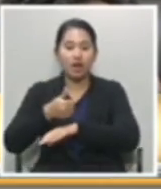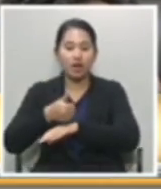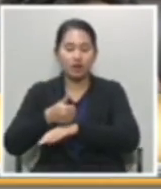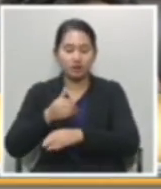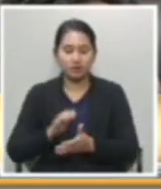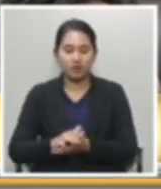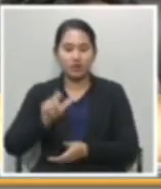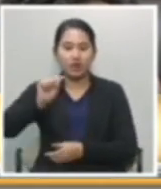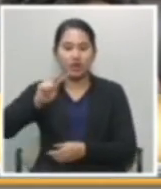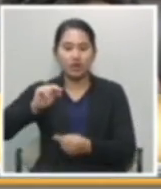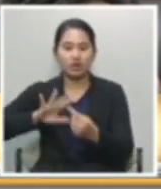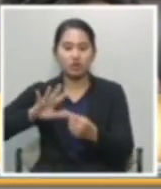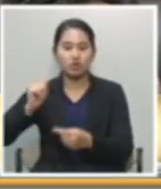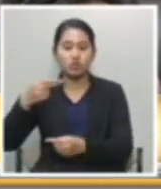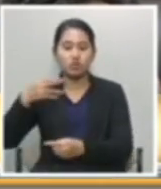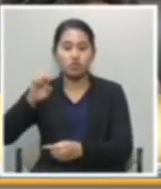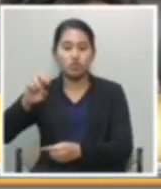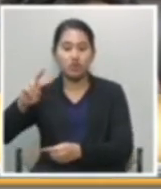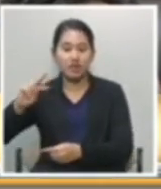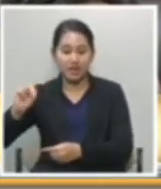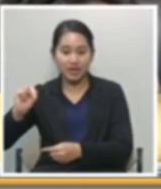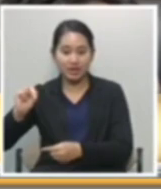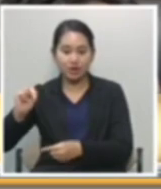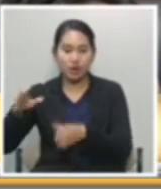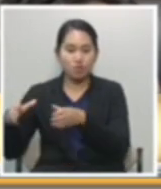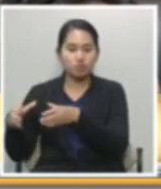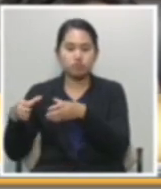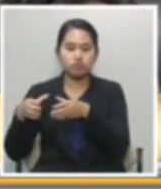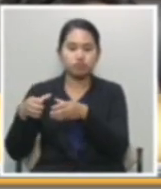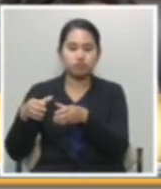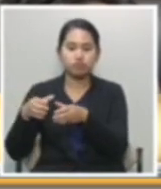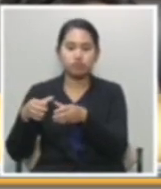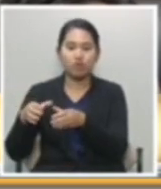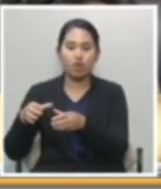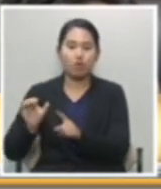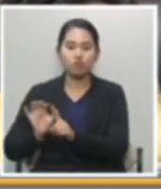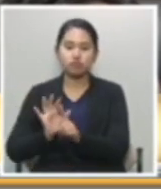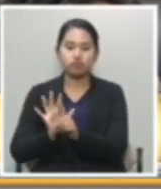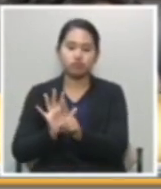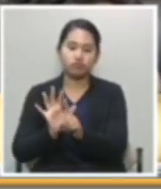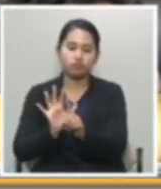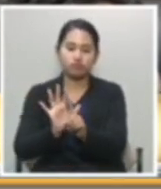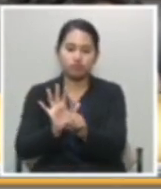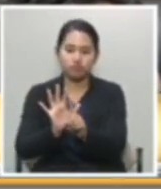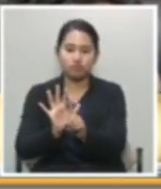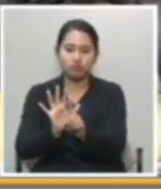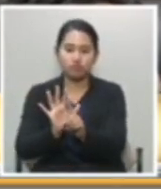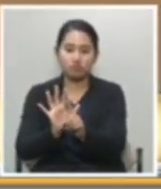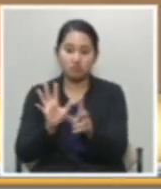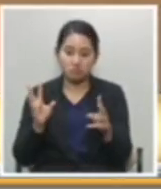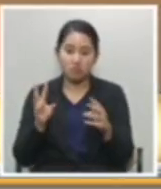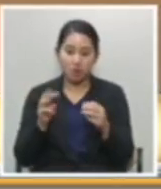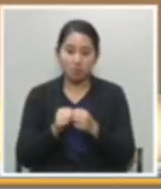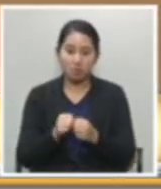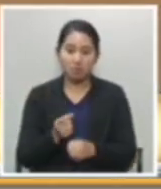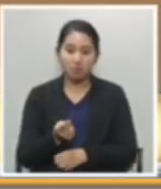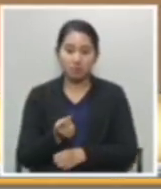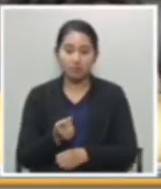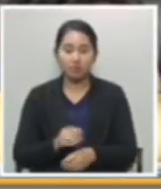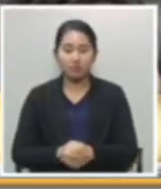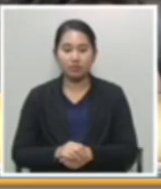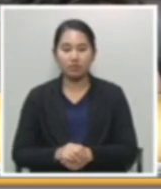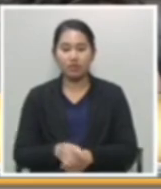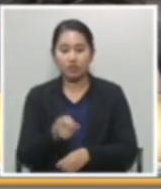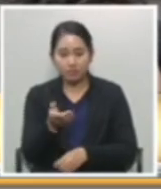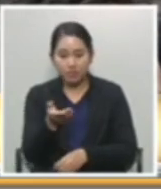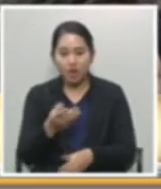าเป็นขบวนเลยผมก็เห็นท่านเดินตามต๊อกๆๆๆๆมาเหมาะสมแล้วครับท่านเป็นรองประ